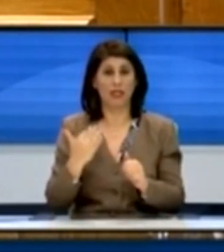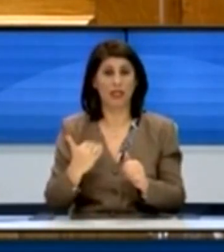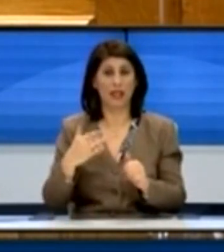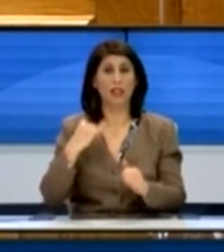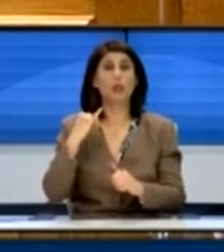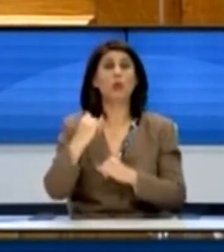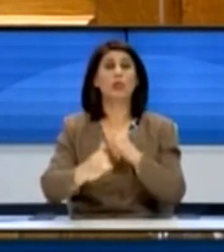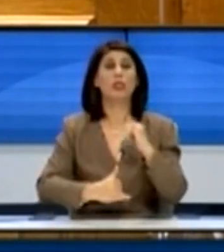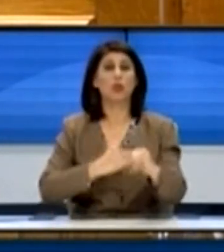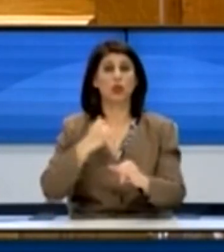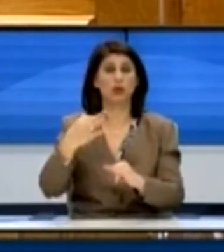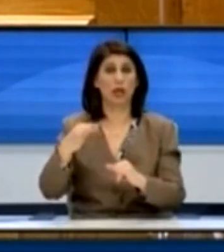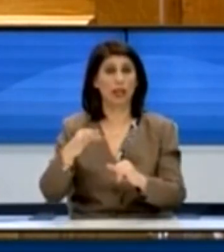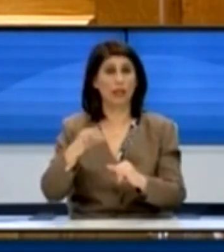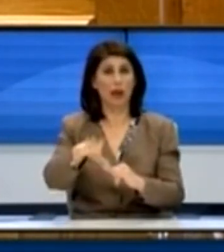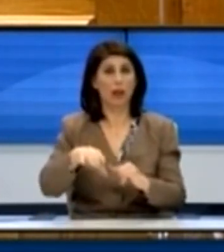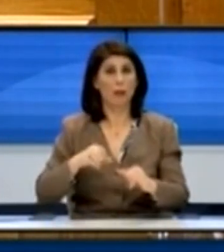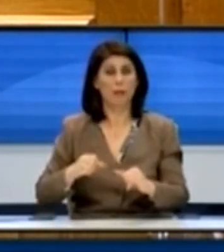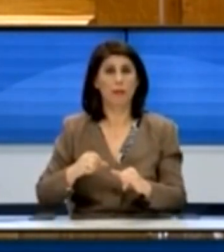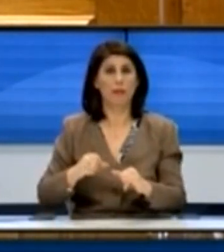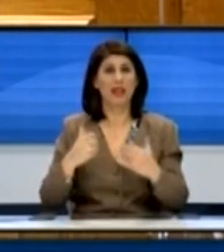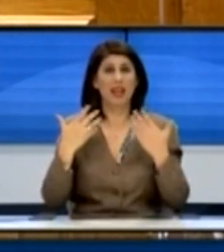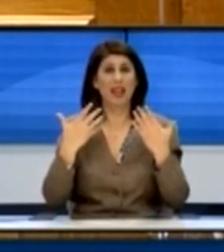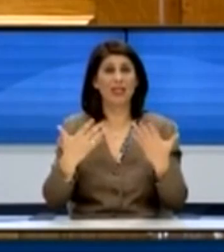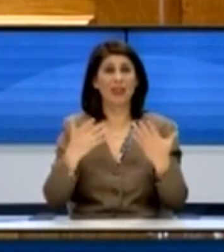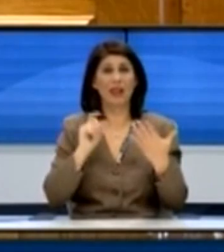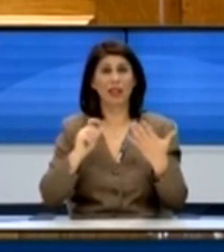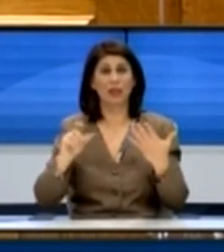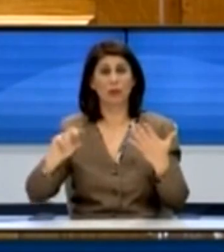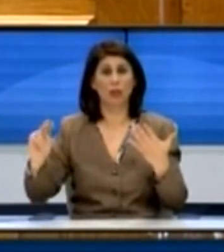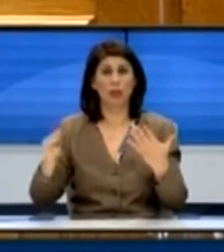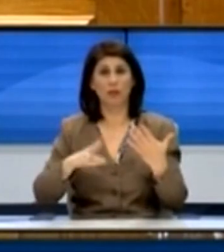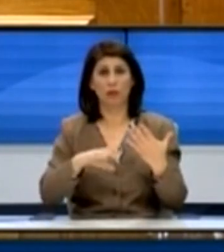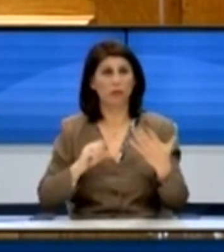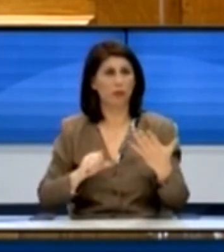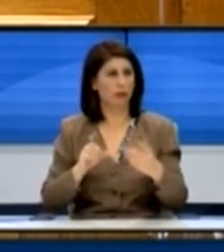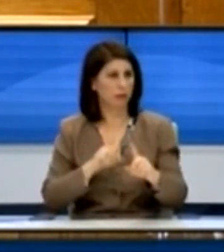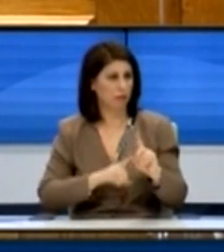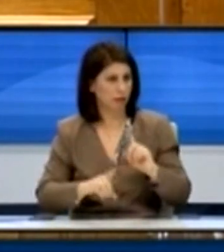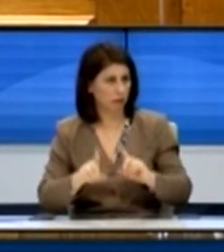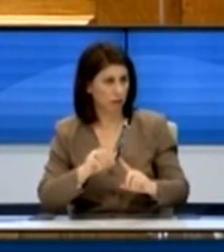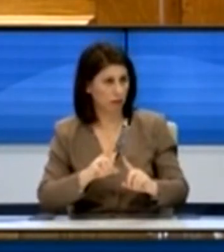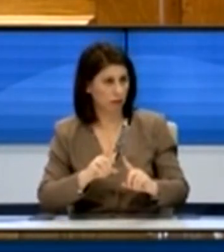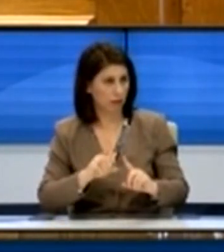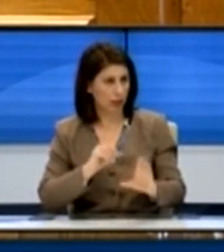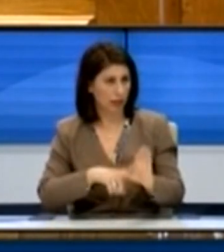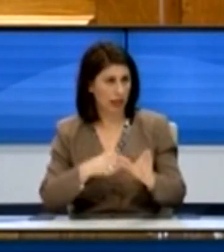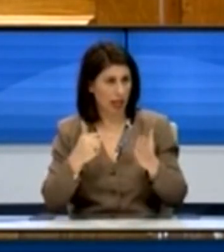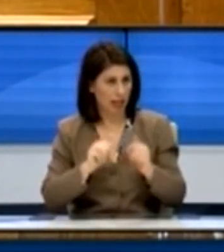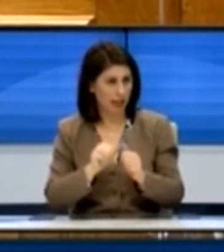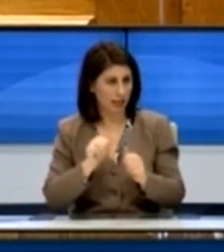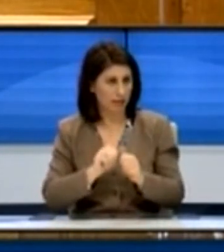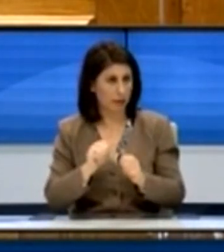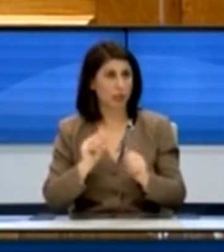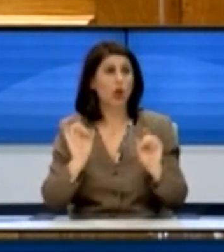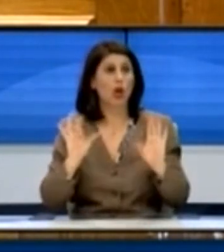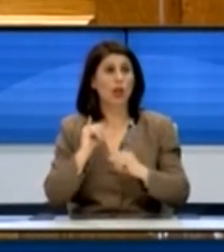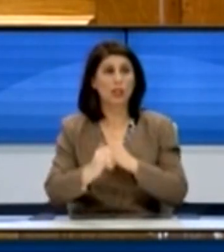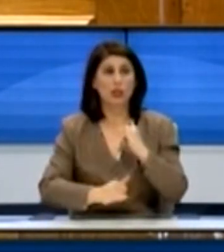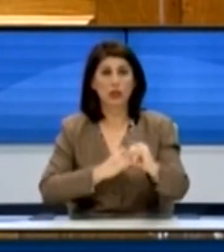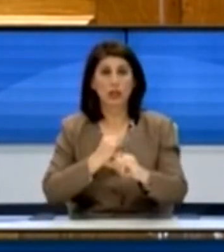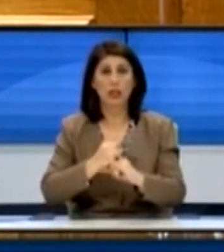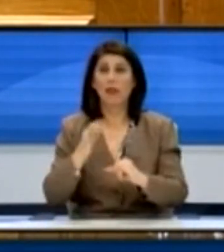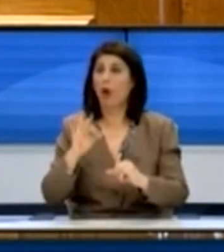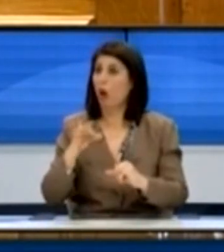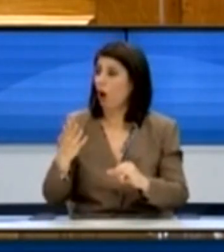ούτε ιστοσελίδα, αλλά πήρε το μεγαλύτερο κομμάτι 10 εκατομμύρια ευρώ. Πείτε μου, ποια εταιρεία 6 μήνες πριν, χωρίς ιστοσελίδα,